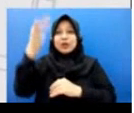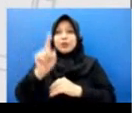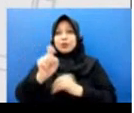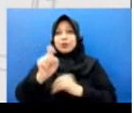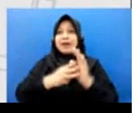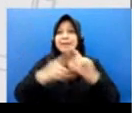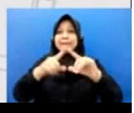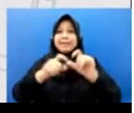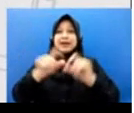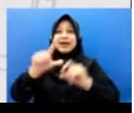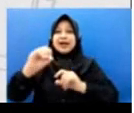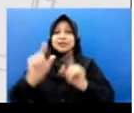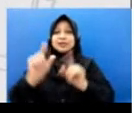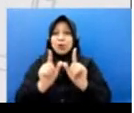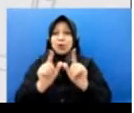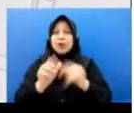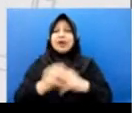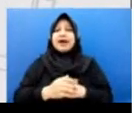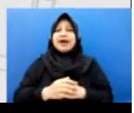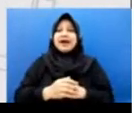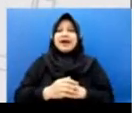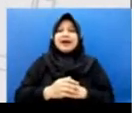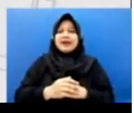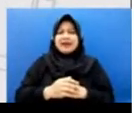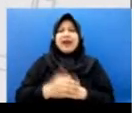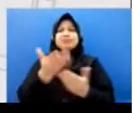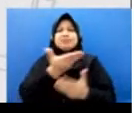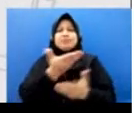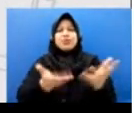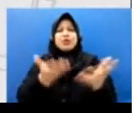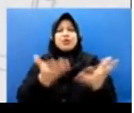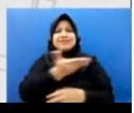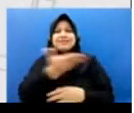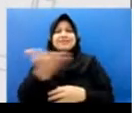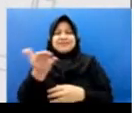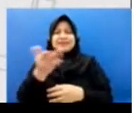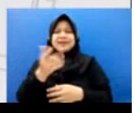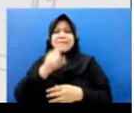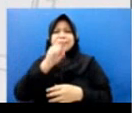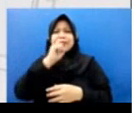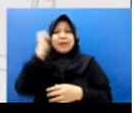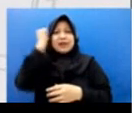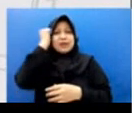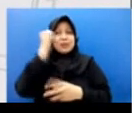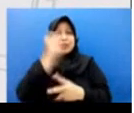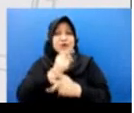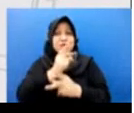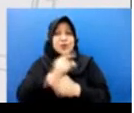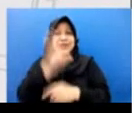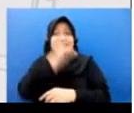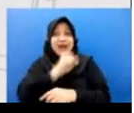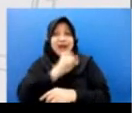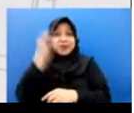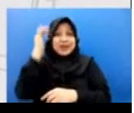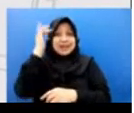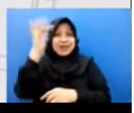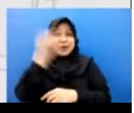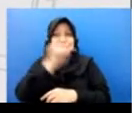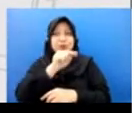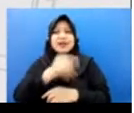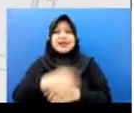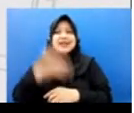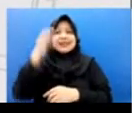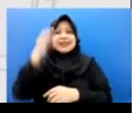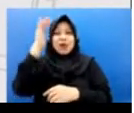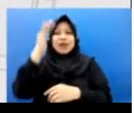saya tidak salah, Bapak Deddy Bubur cukup familiar dengan teori kebutuhan Maslow, teori piramida kebutuhannya Maslow. Nah,